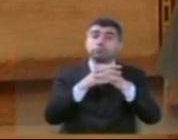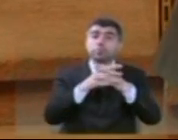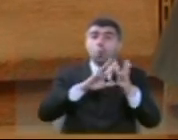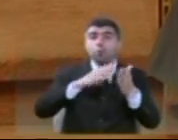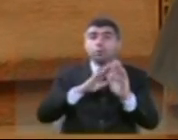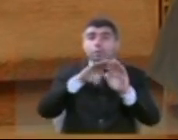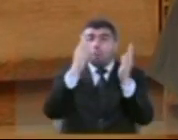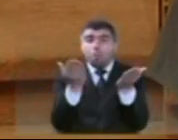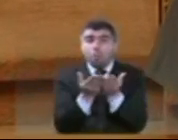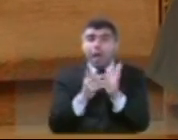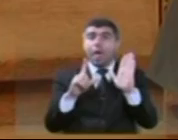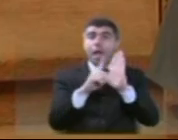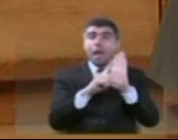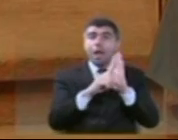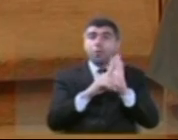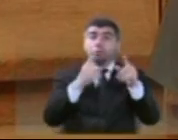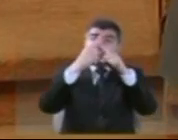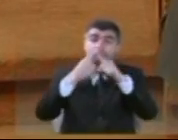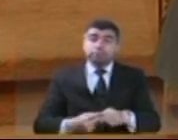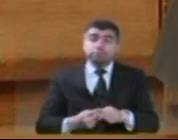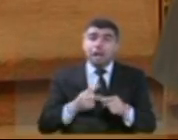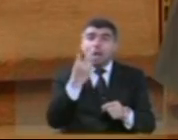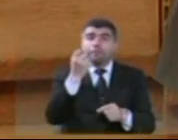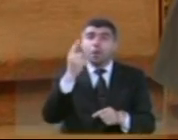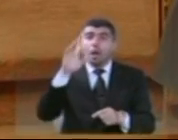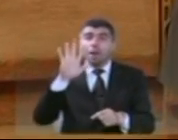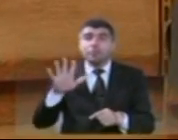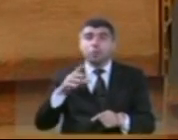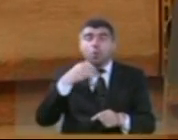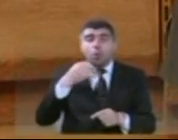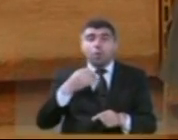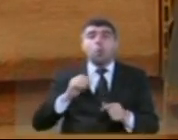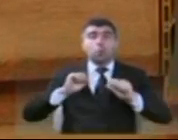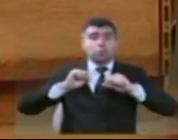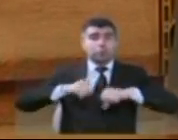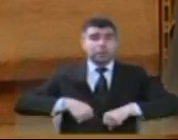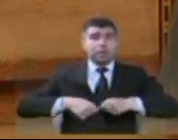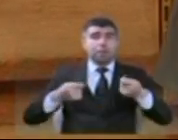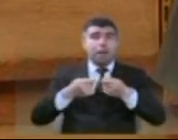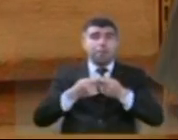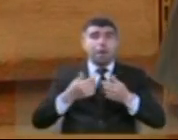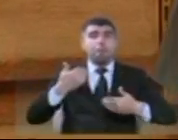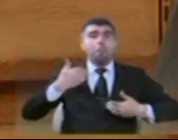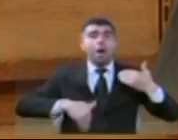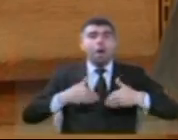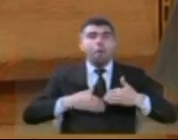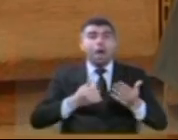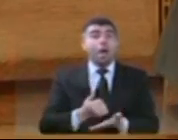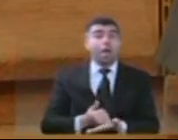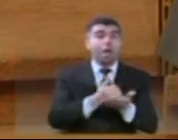إطار قانون المالية الذي صادقتم عليه والذي فعلناه في الشق الذي يخص الأشخاص في وضعية